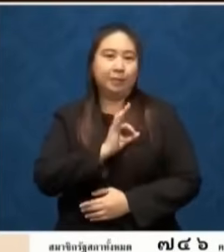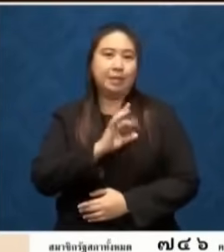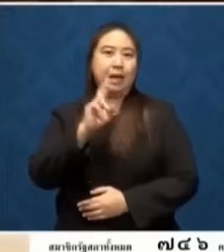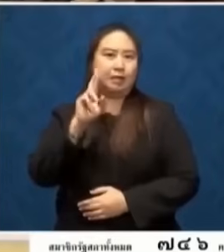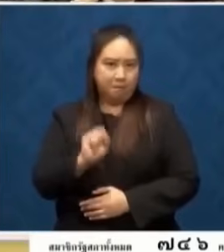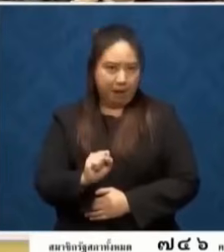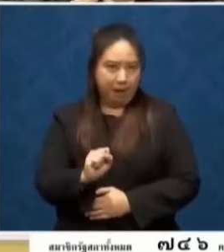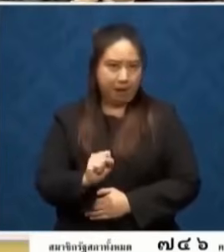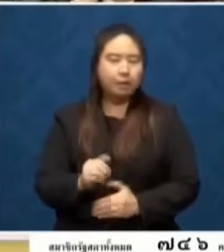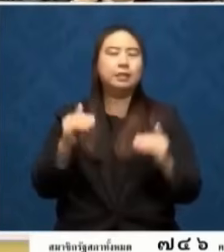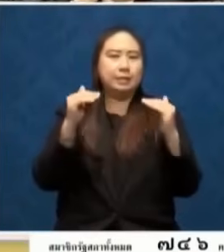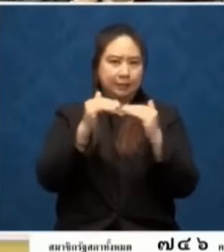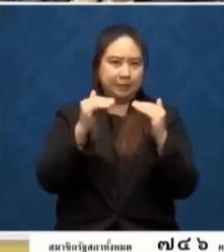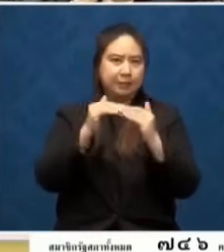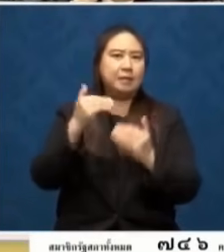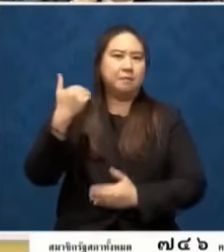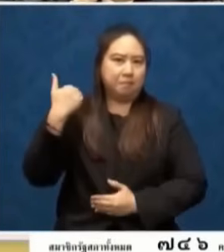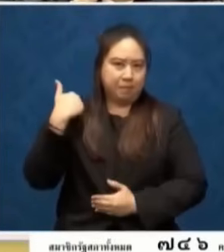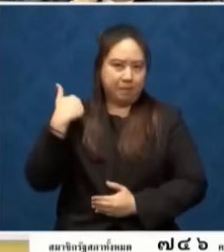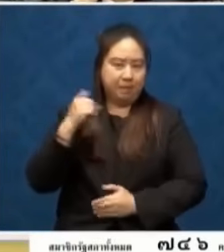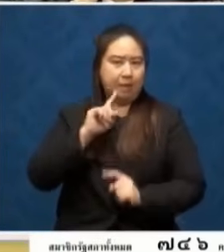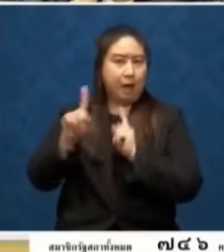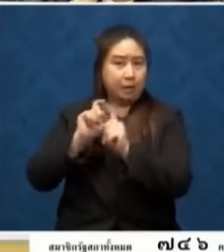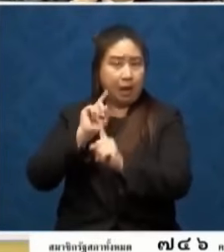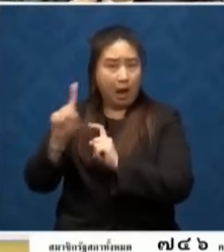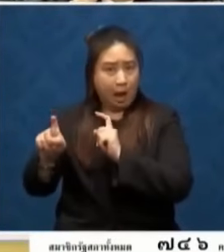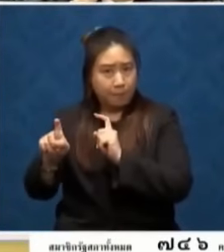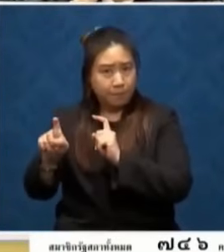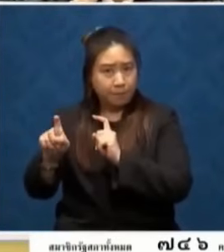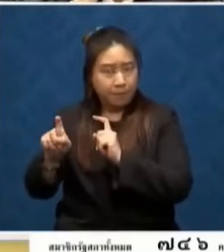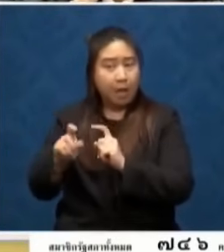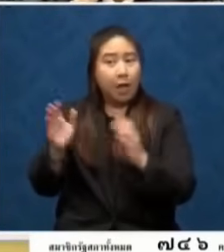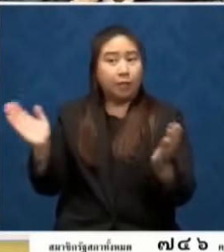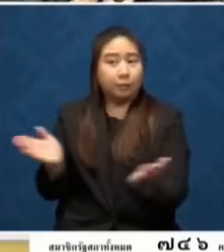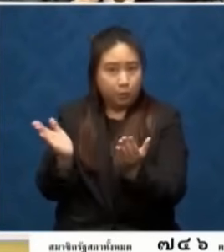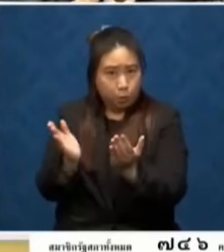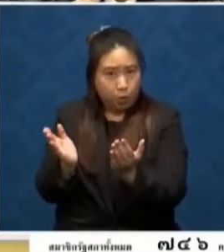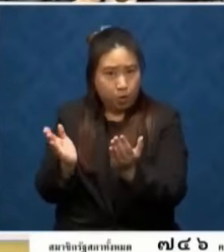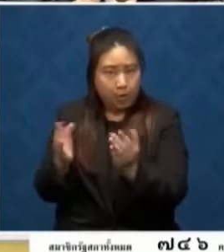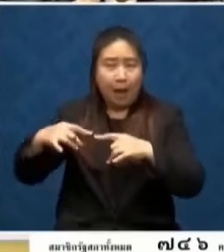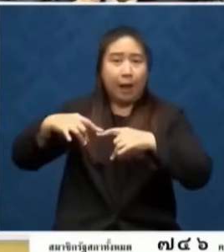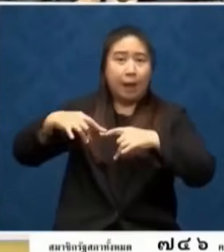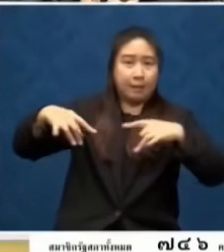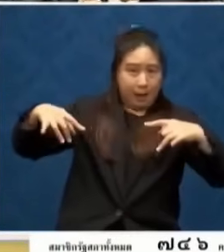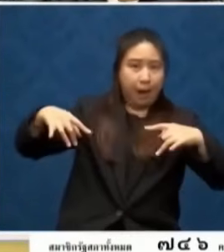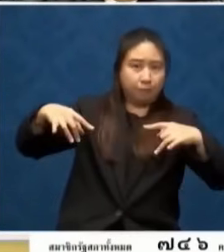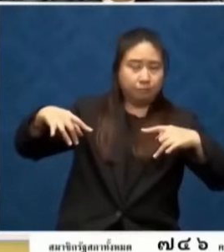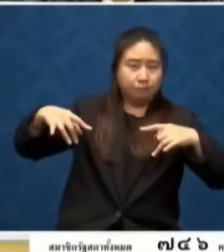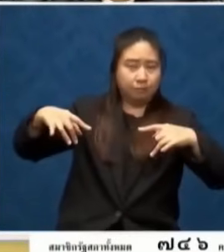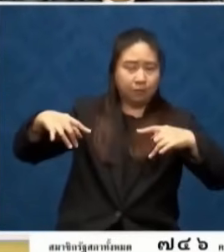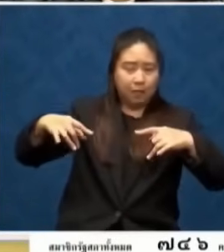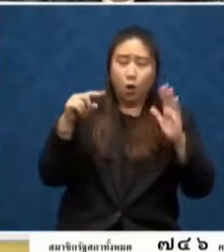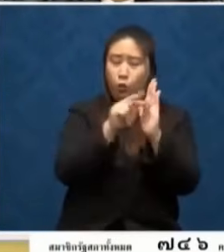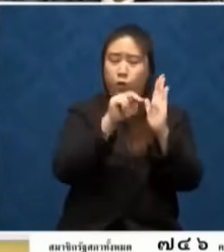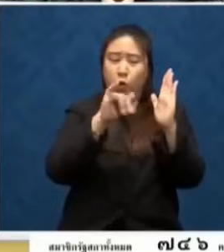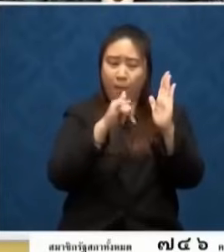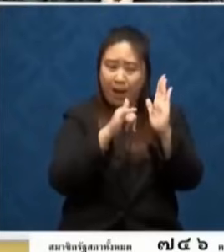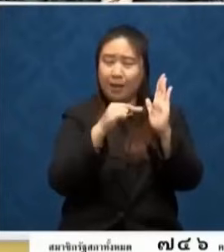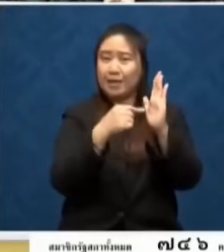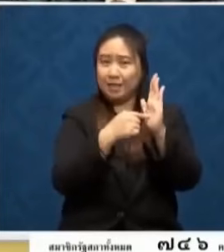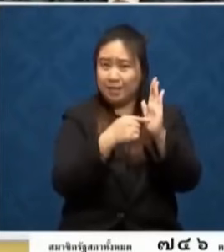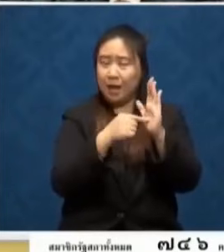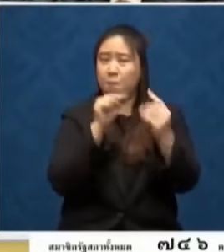สิทธิ์ซักถามอภิปรายทั้งในทางสนับสนุนและคัดค้านในเรื่องความเหมาะสมของนโยบาย